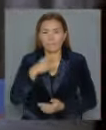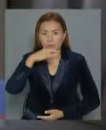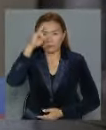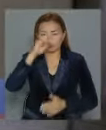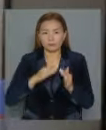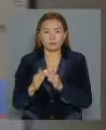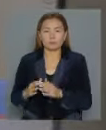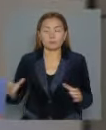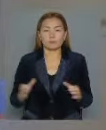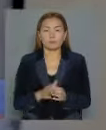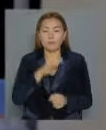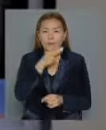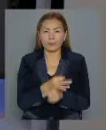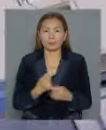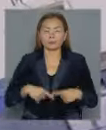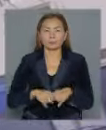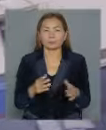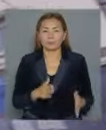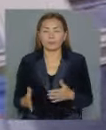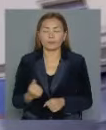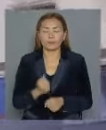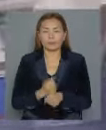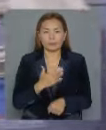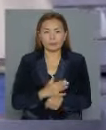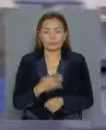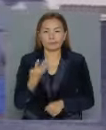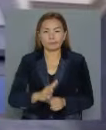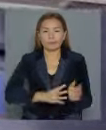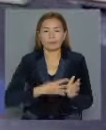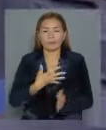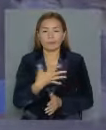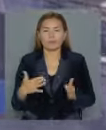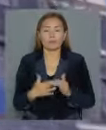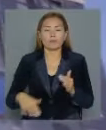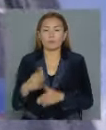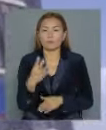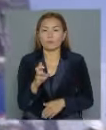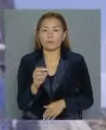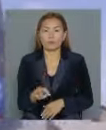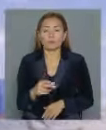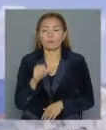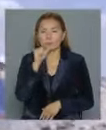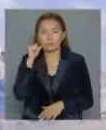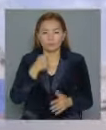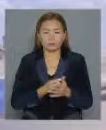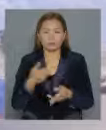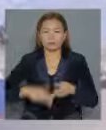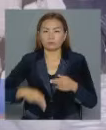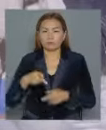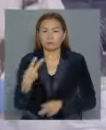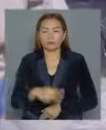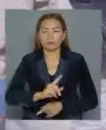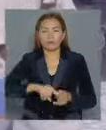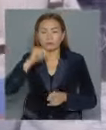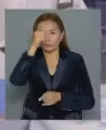үй компаниясы акционерлік қоғамында жеткілікті көлемде. 4-9 қабатты тұрғын үйдің 4 блогы ағымдағы жылдың соңына дейін, ал 2 блогы